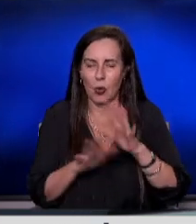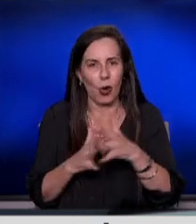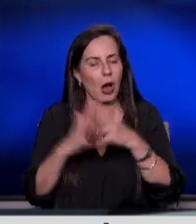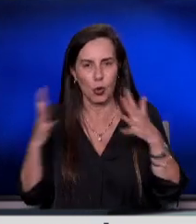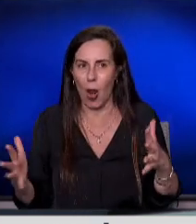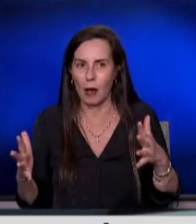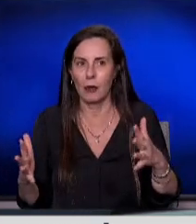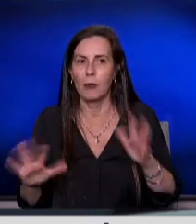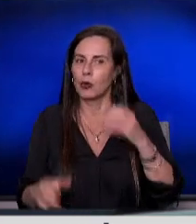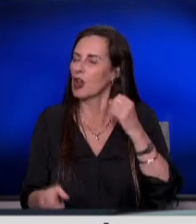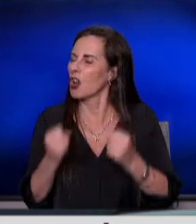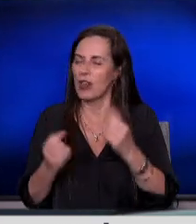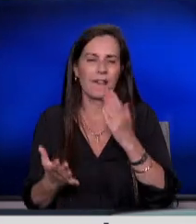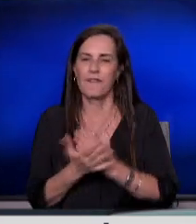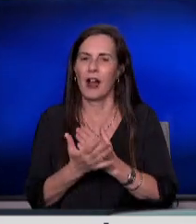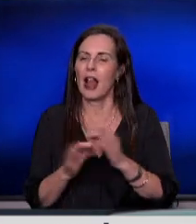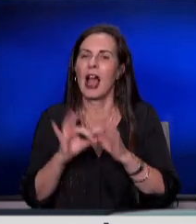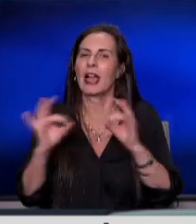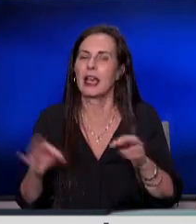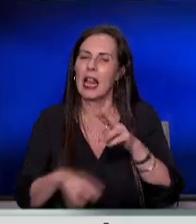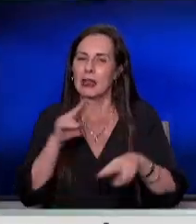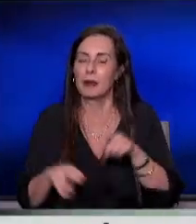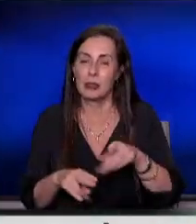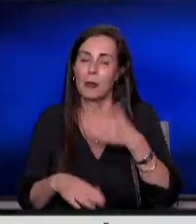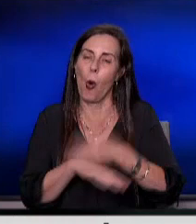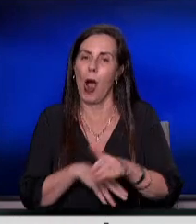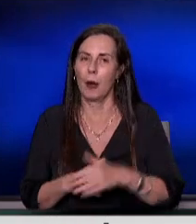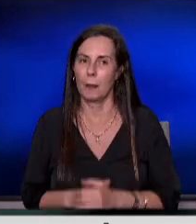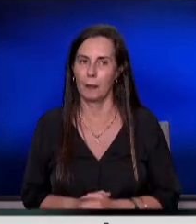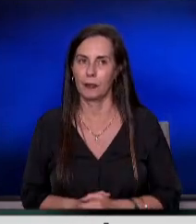עצומות, שמאוד מאוד קשה כבר להתחיל לטפל בהם, וזה מאוחר מדי.